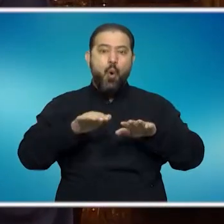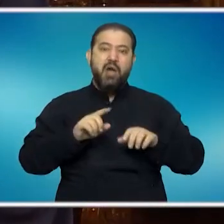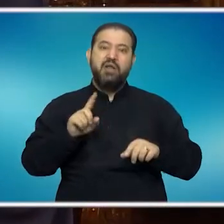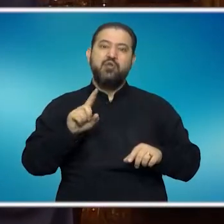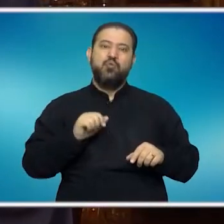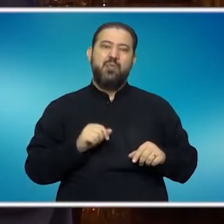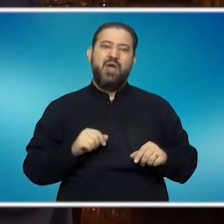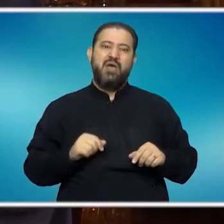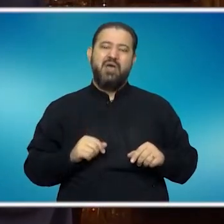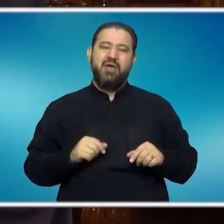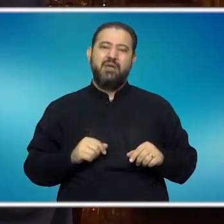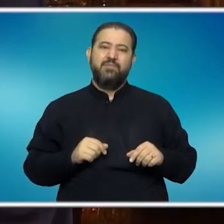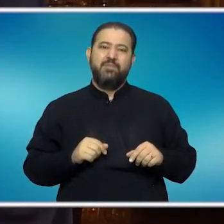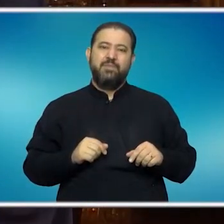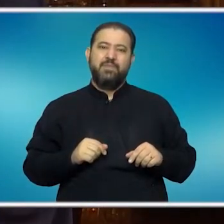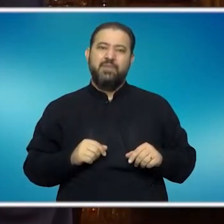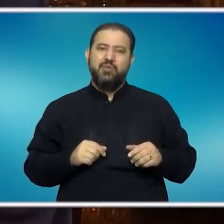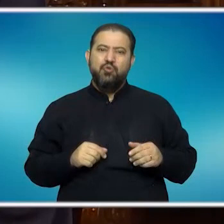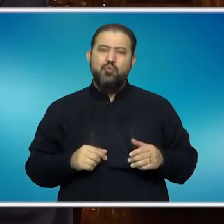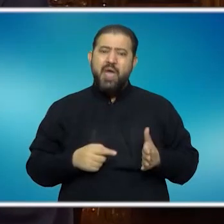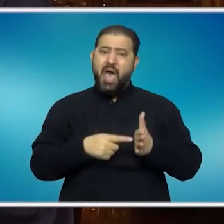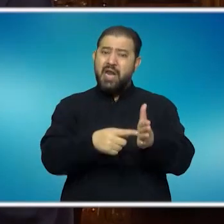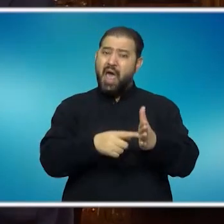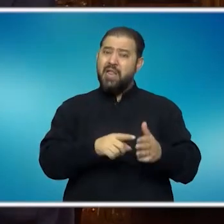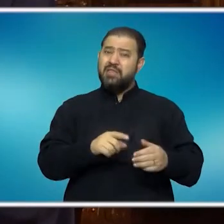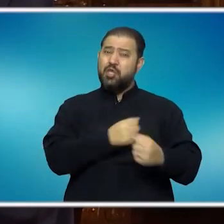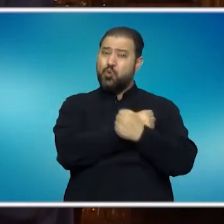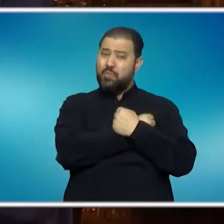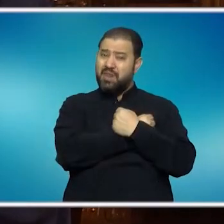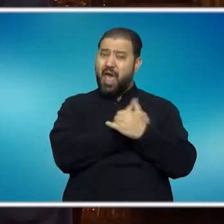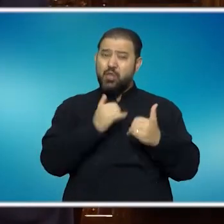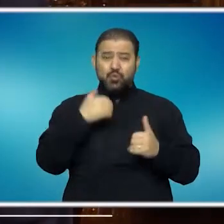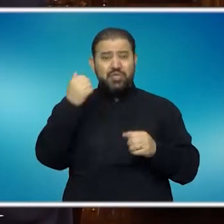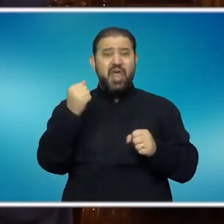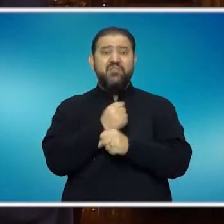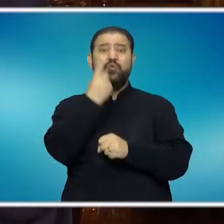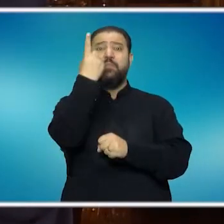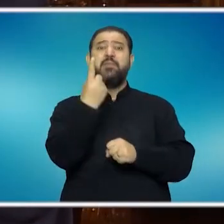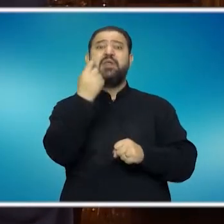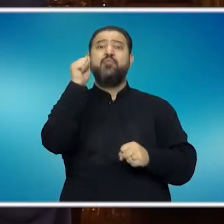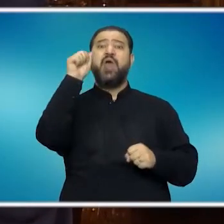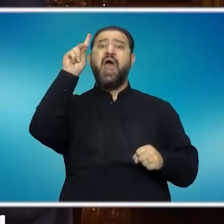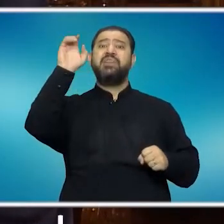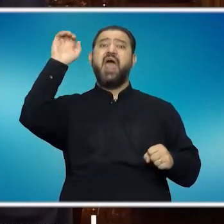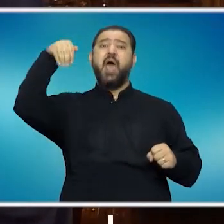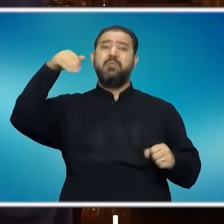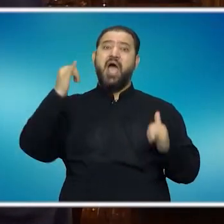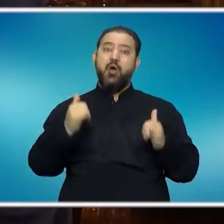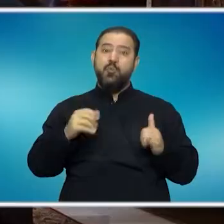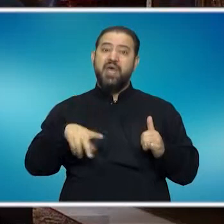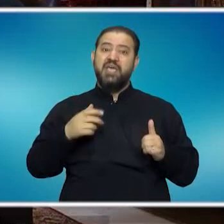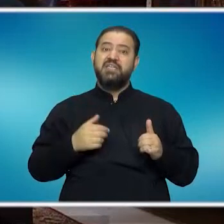coboară, nu manifestă doar iubirea care a manifestat-o când l-a creat pe primul Adam. Atunci a fost iubirea lui